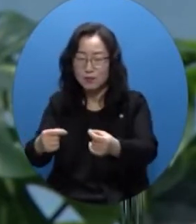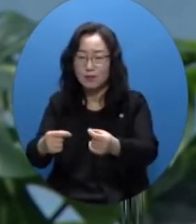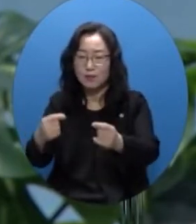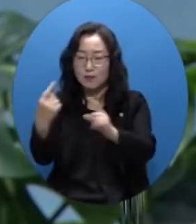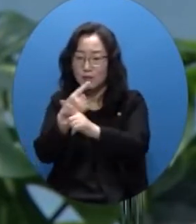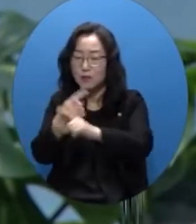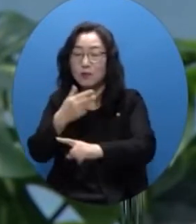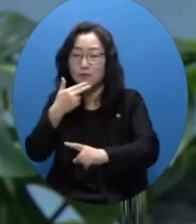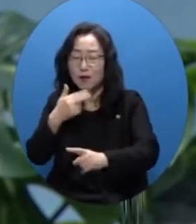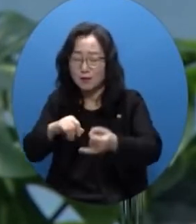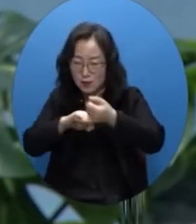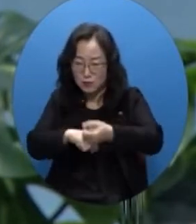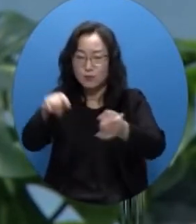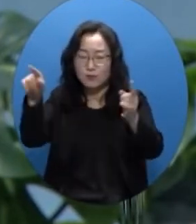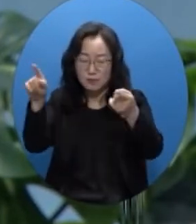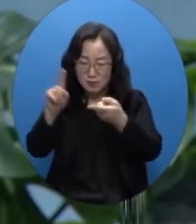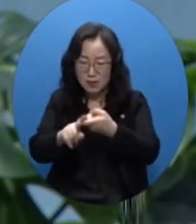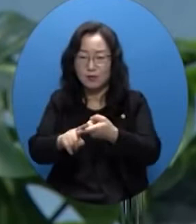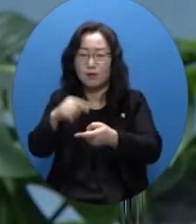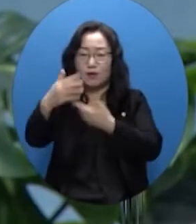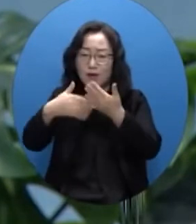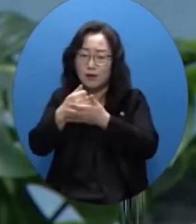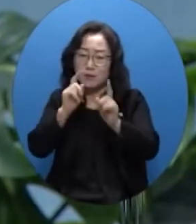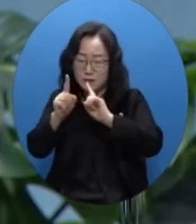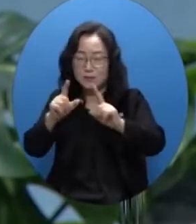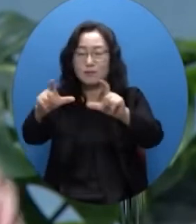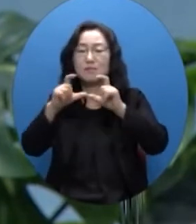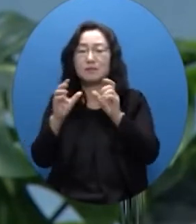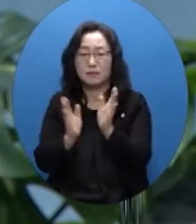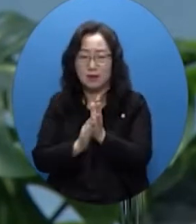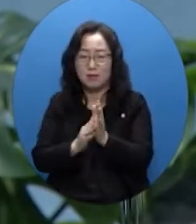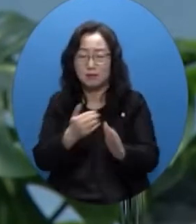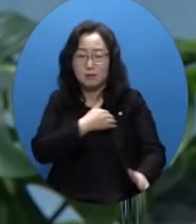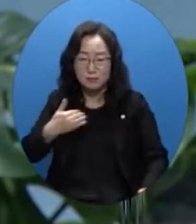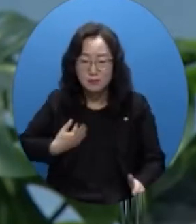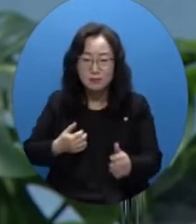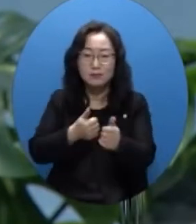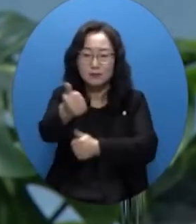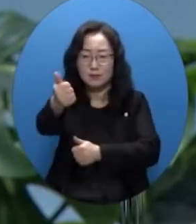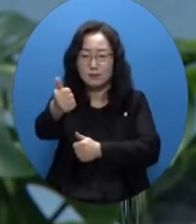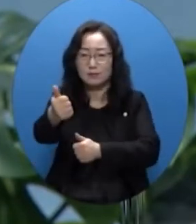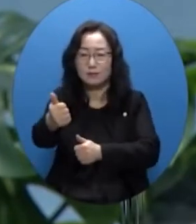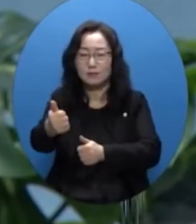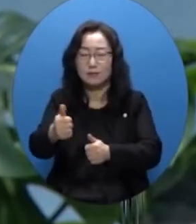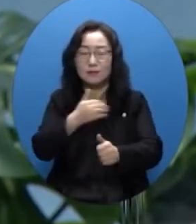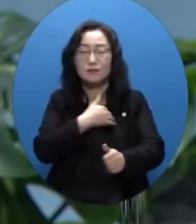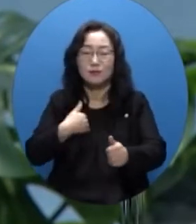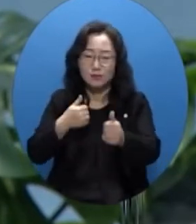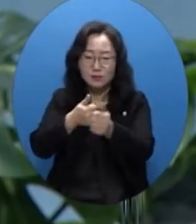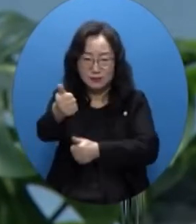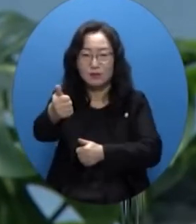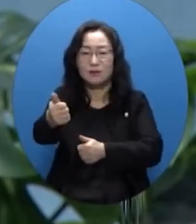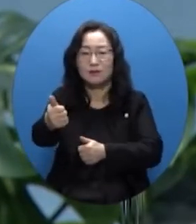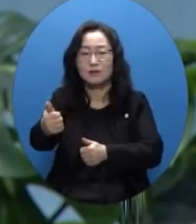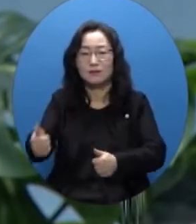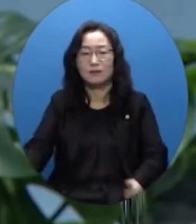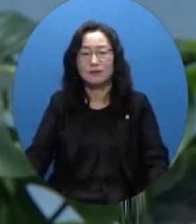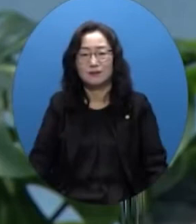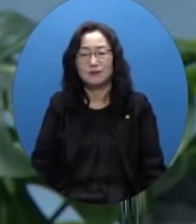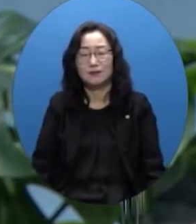우리에게 약속하고 말씀하고 있습니다 넉넉히 이기느니라 넉넉히 이기느니라